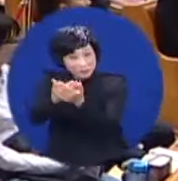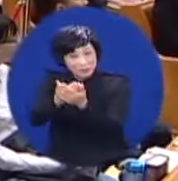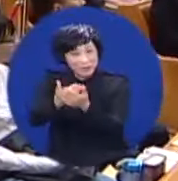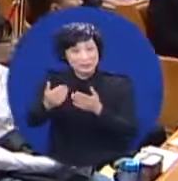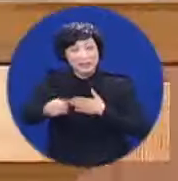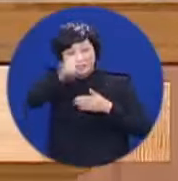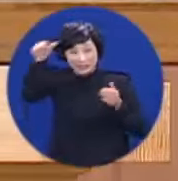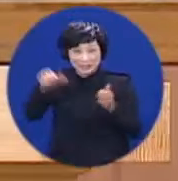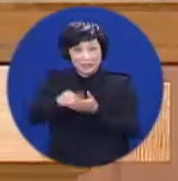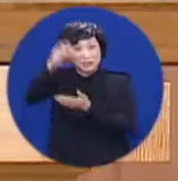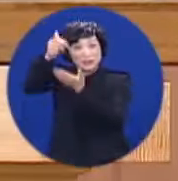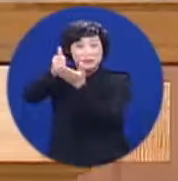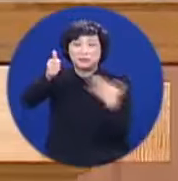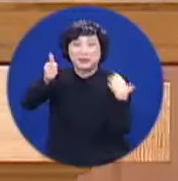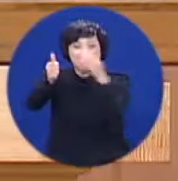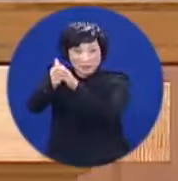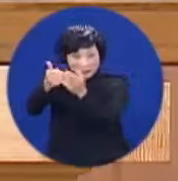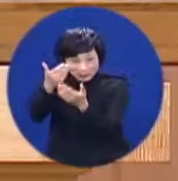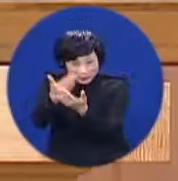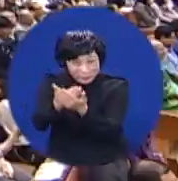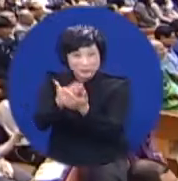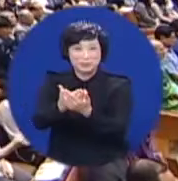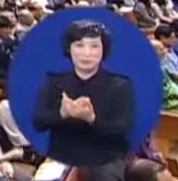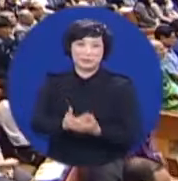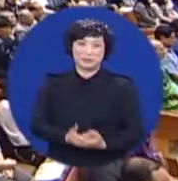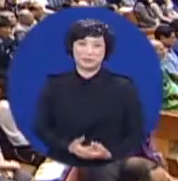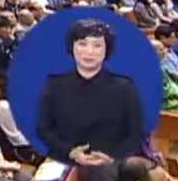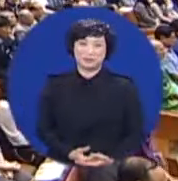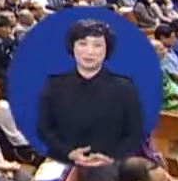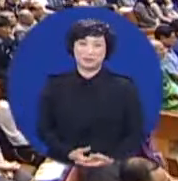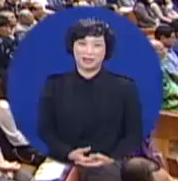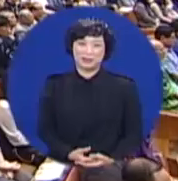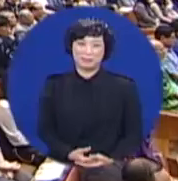내 생애를 성령이 전담하옵소서.